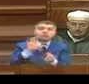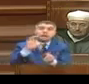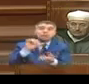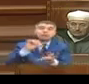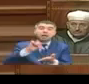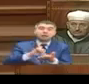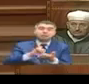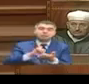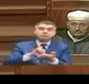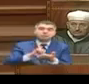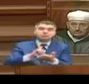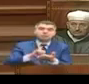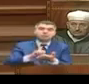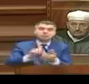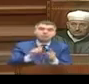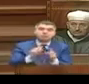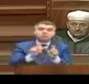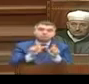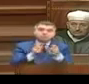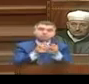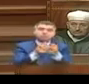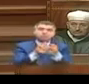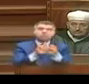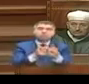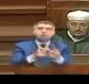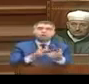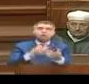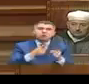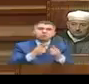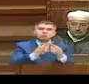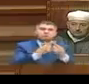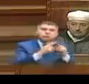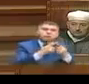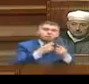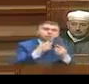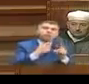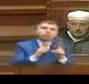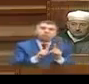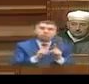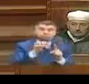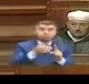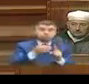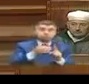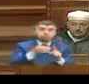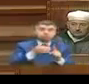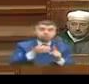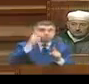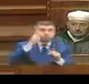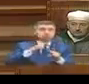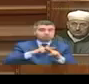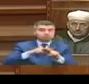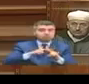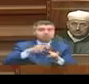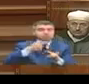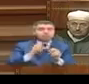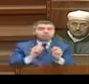272، وقمتم بمتابعات قضائية لا تستند على أشياء. هذا هو التعقل، وهذا هو